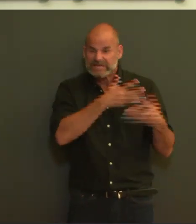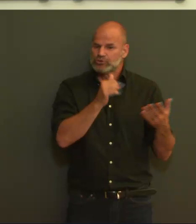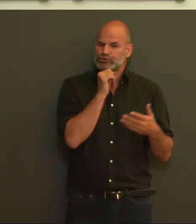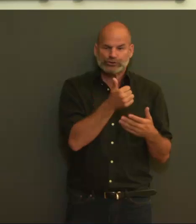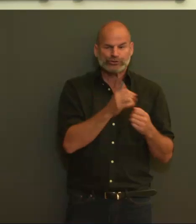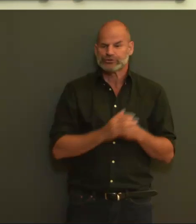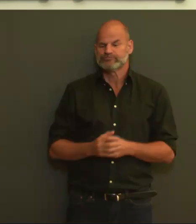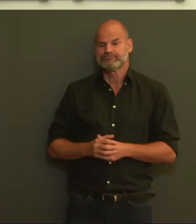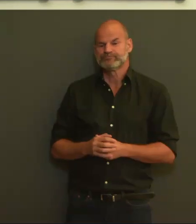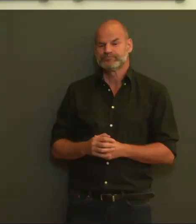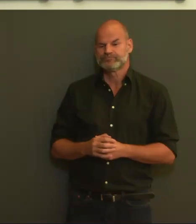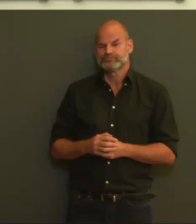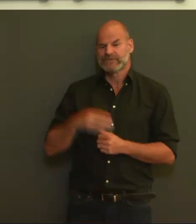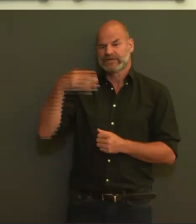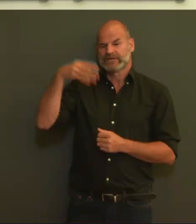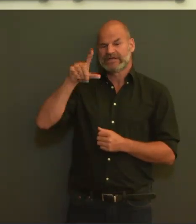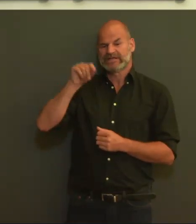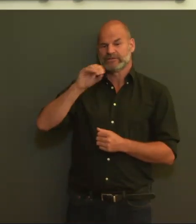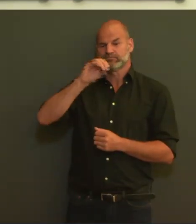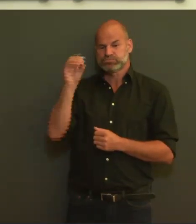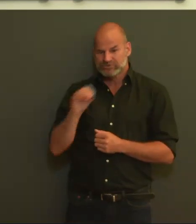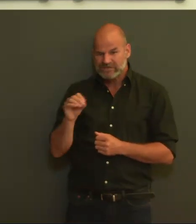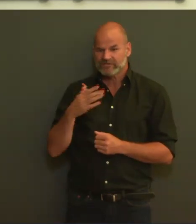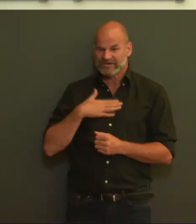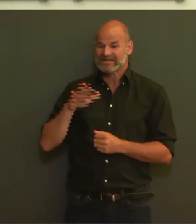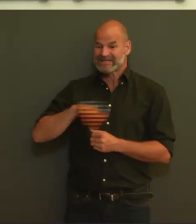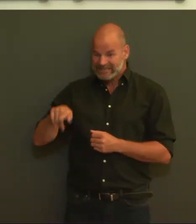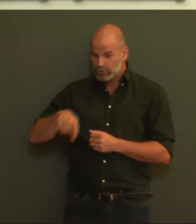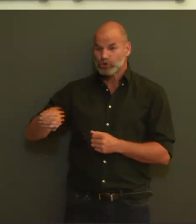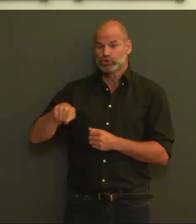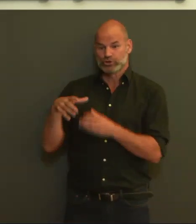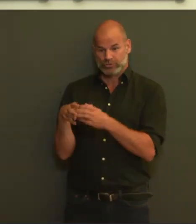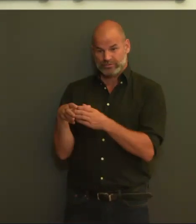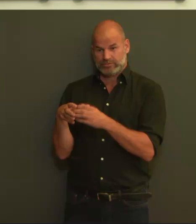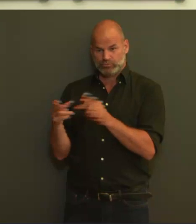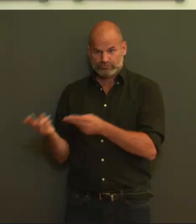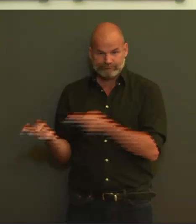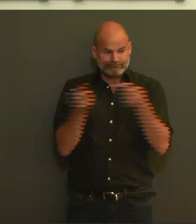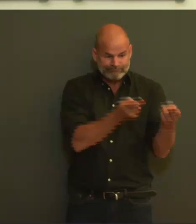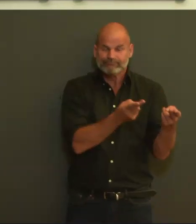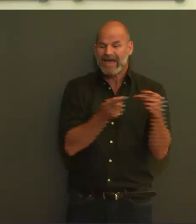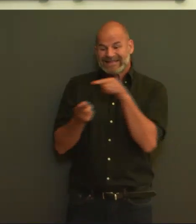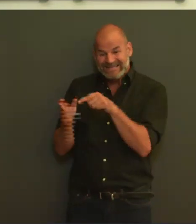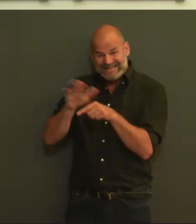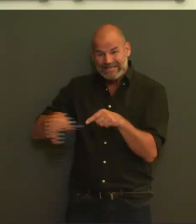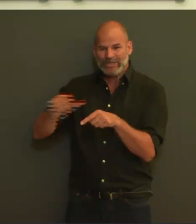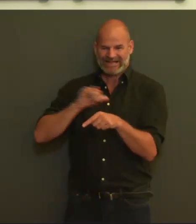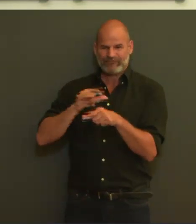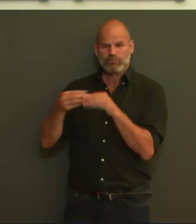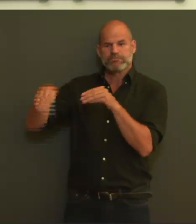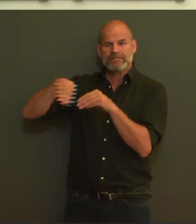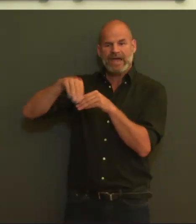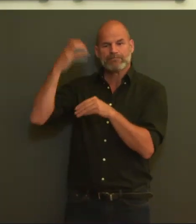19% van de gehospitaliseerde kinderen. En slechts 7 kinderen, of 3%, van de opgenomen kinderen hadden